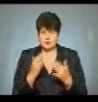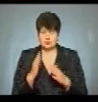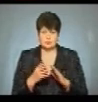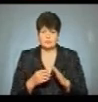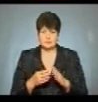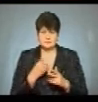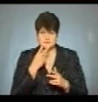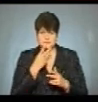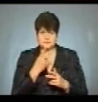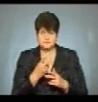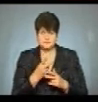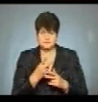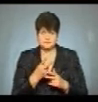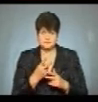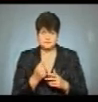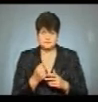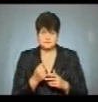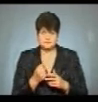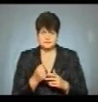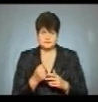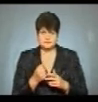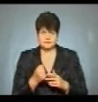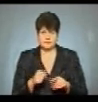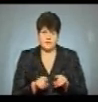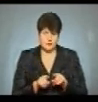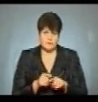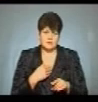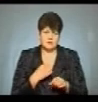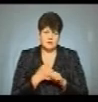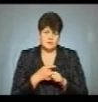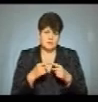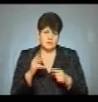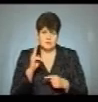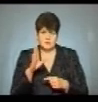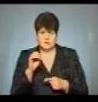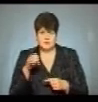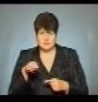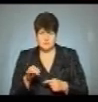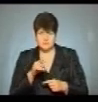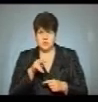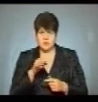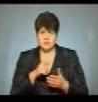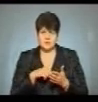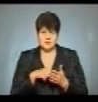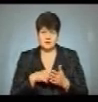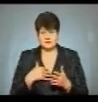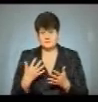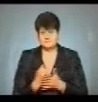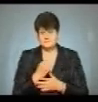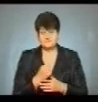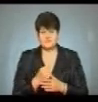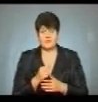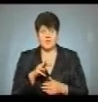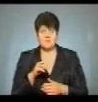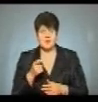додивлятися думками на виборі. Також нам роблять всякі квести по місту. Я виграв магнітик.